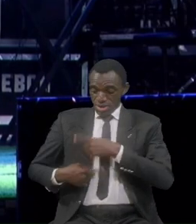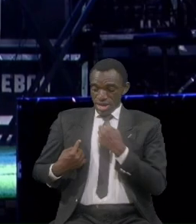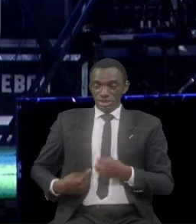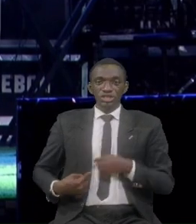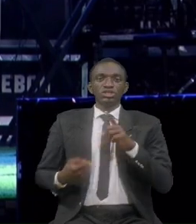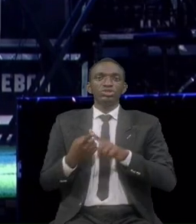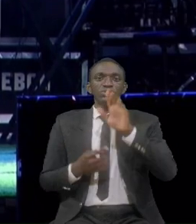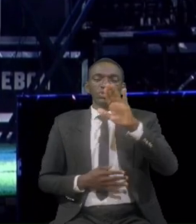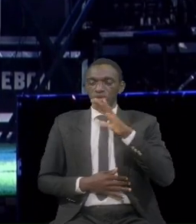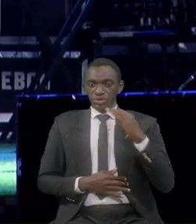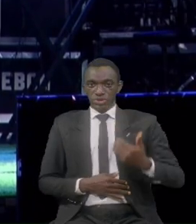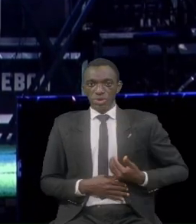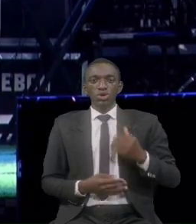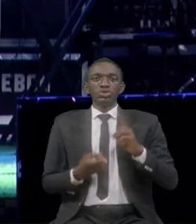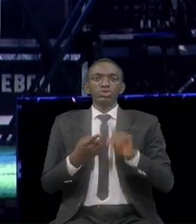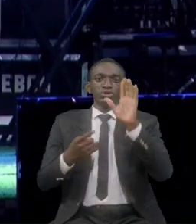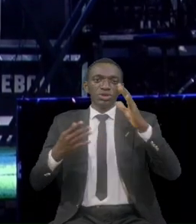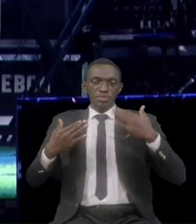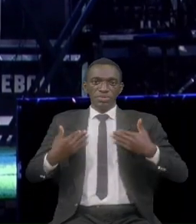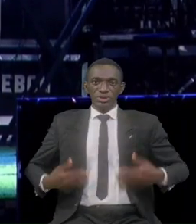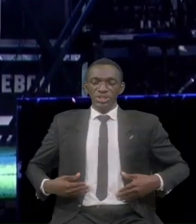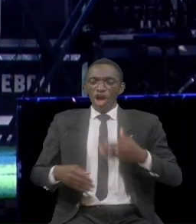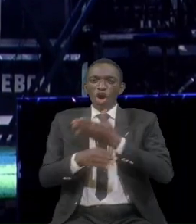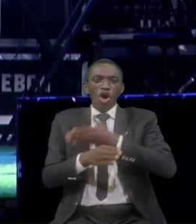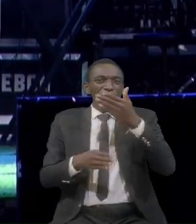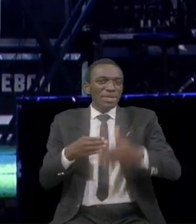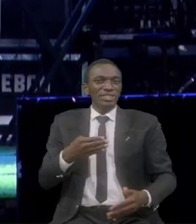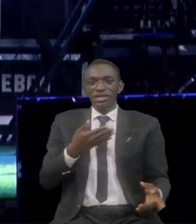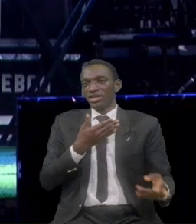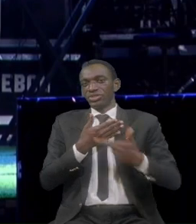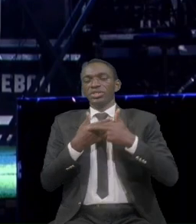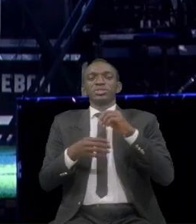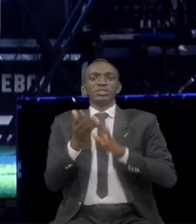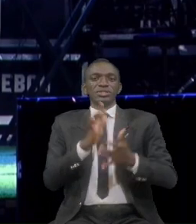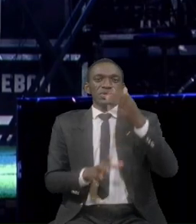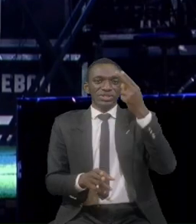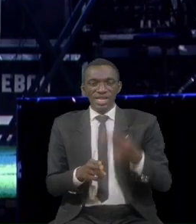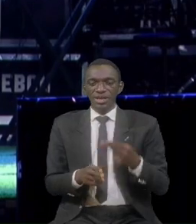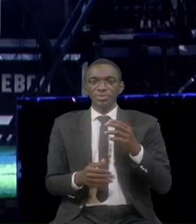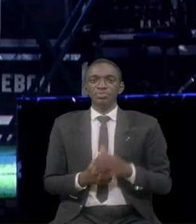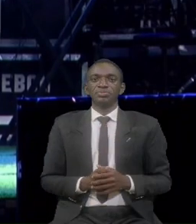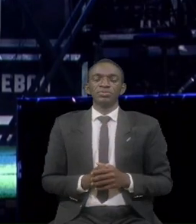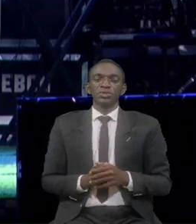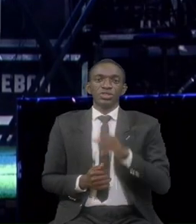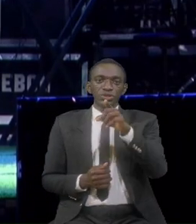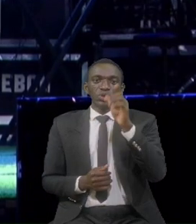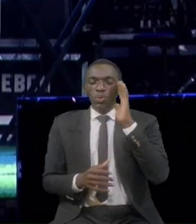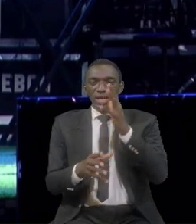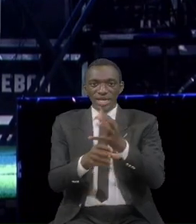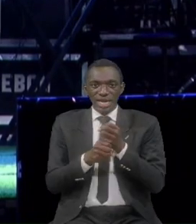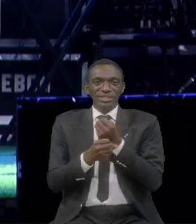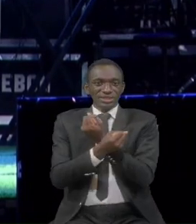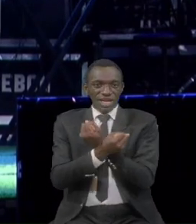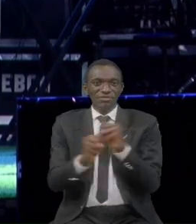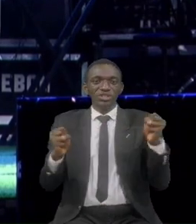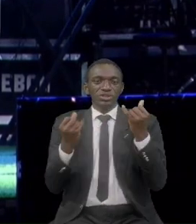body. Sa imong lawas. Total restoration tonight. Ang tibuo ka pagbalik sa imo sa Dios. You get salvation tonight. Makaangkon ka